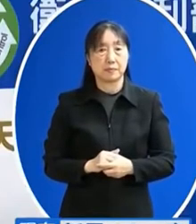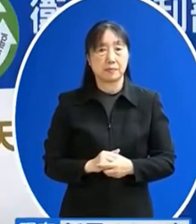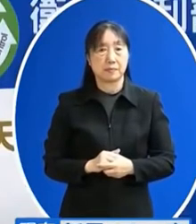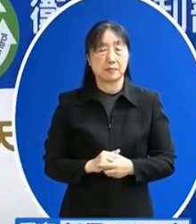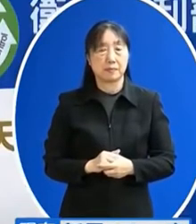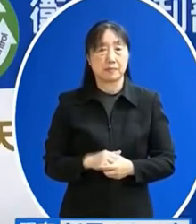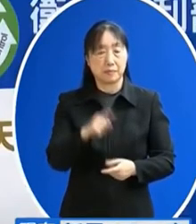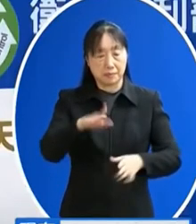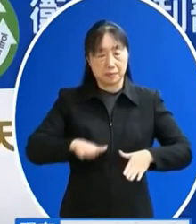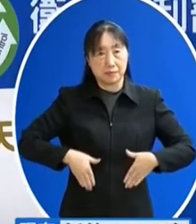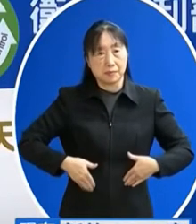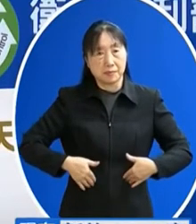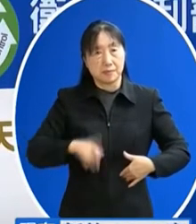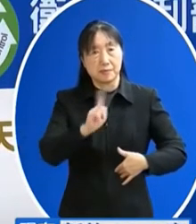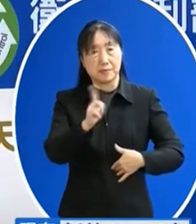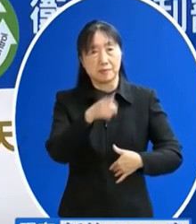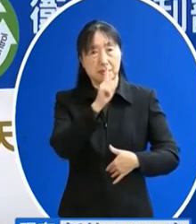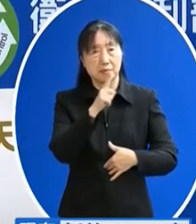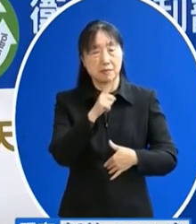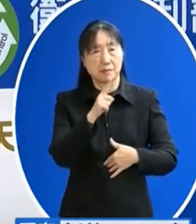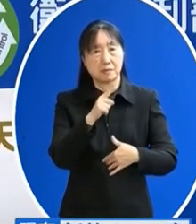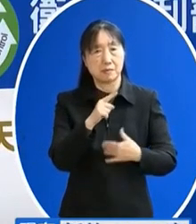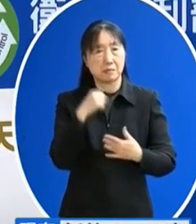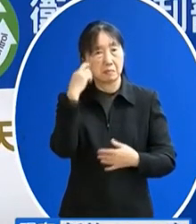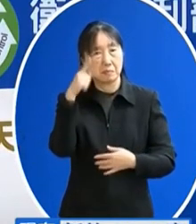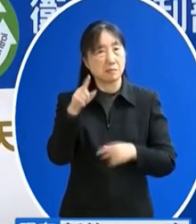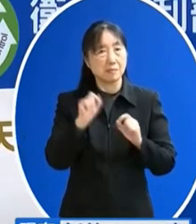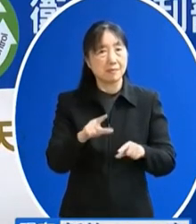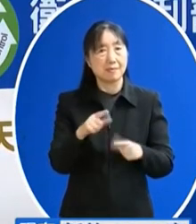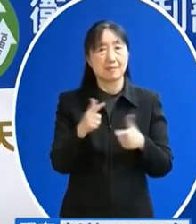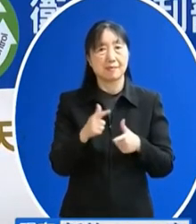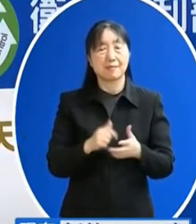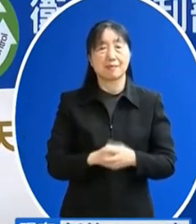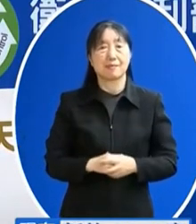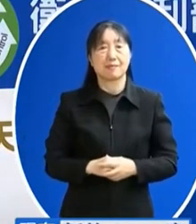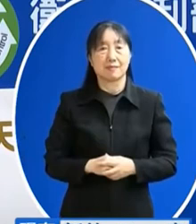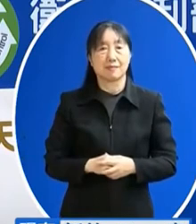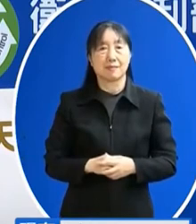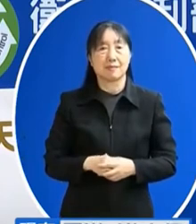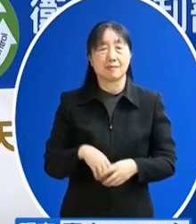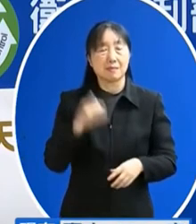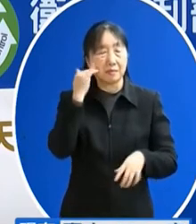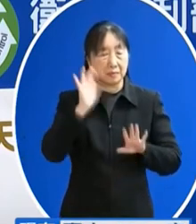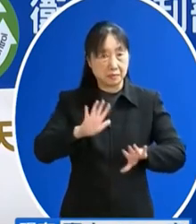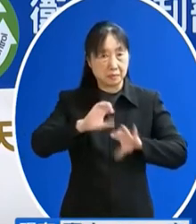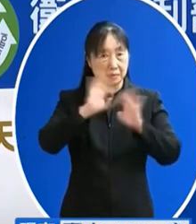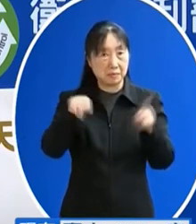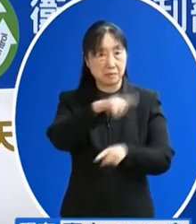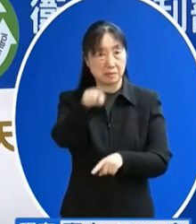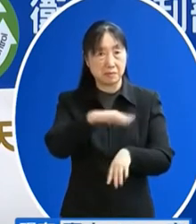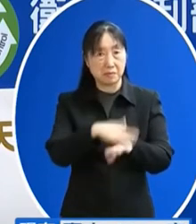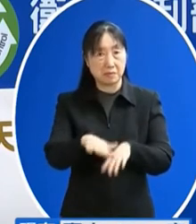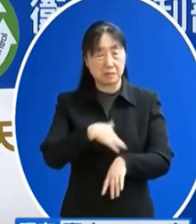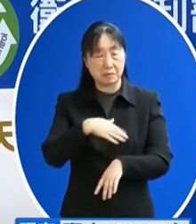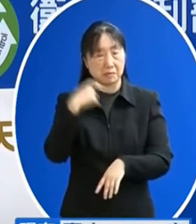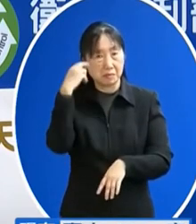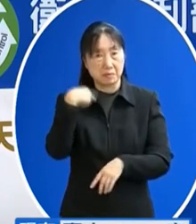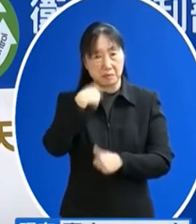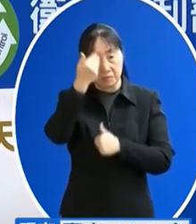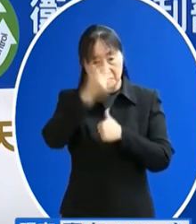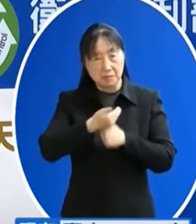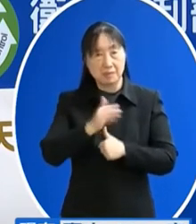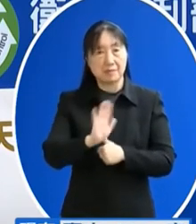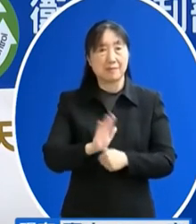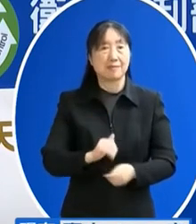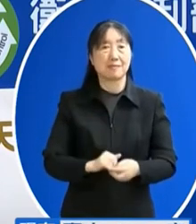家也不用就急着说有什么不一样嘛，哈。那今天如果讲的跟明天不一样，大家反而增加大家的困扰。好，我们在今天